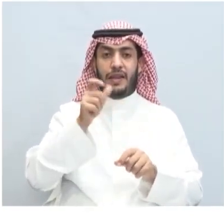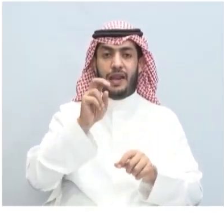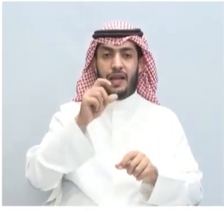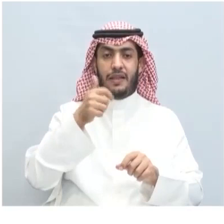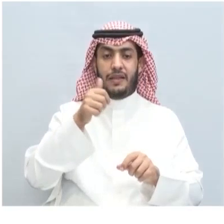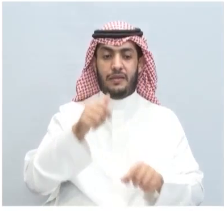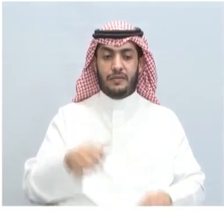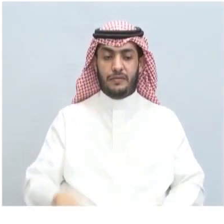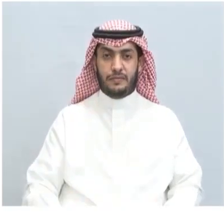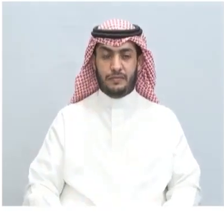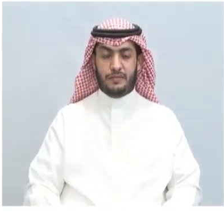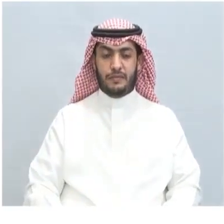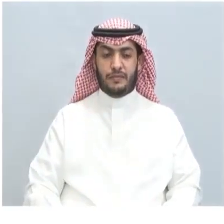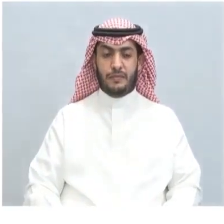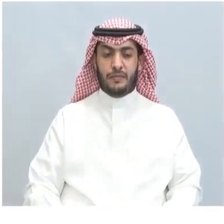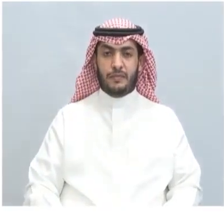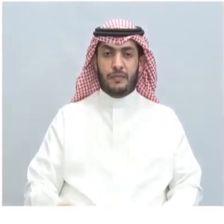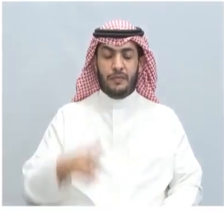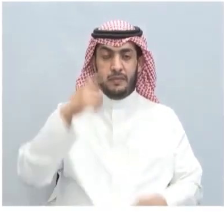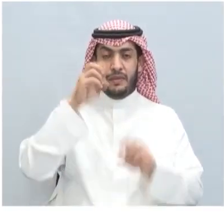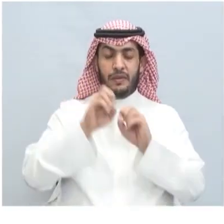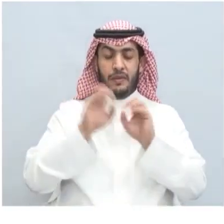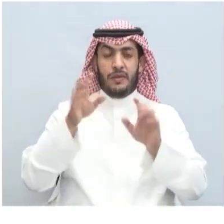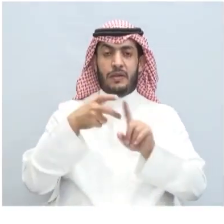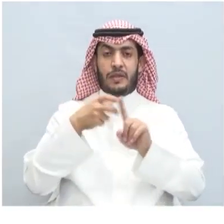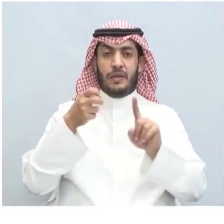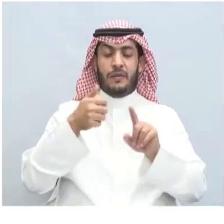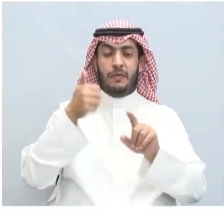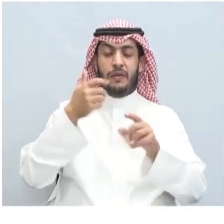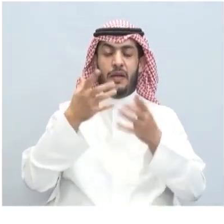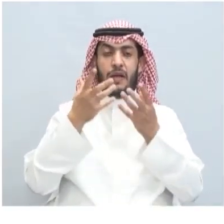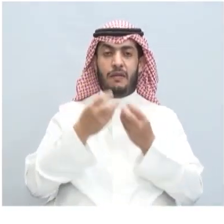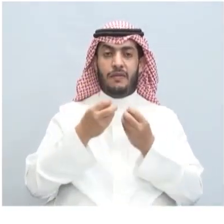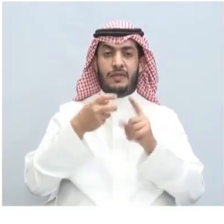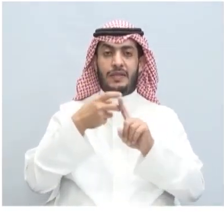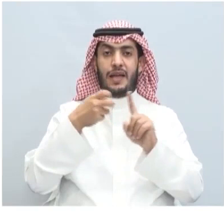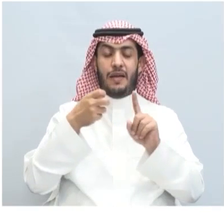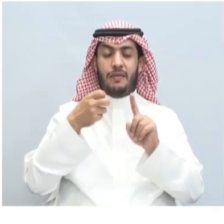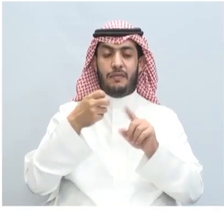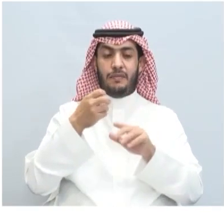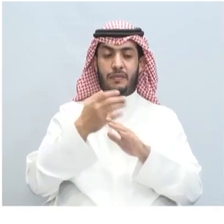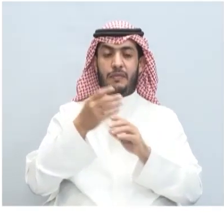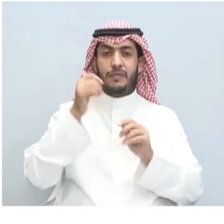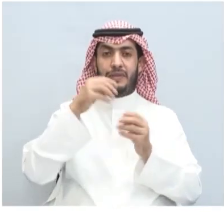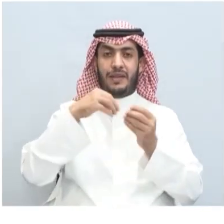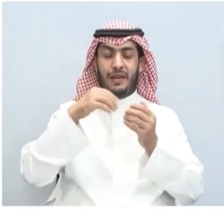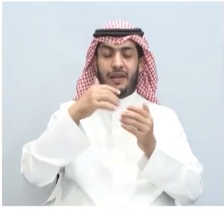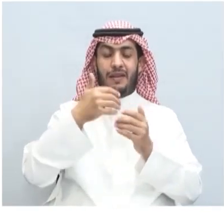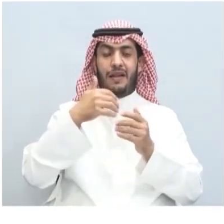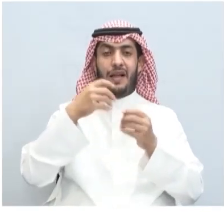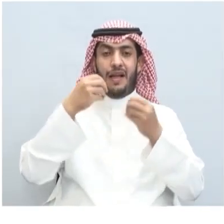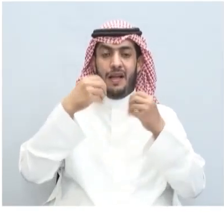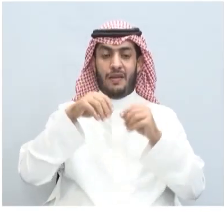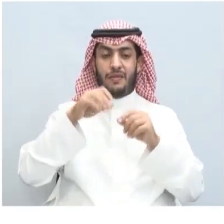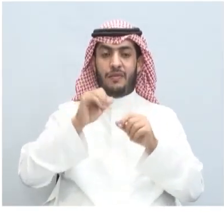نقدا ذكرنا ايضا حينما توزع اسهم بالتاكيد سيتم تخفيف قيمه السهم وبالتالي تتراجع الارباح